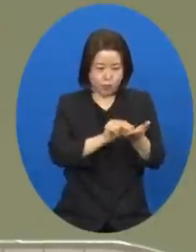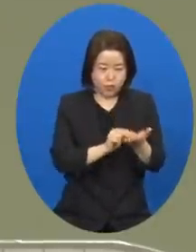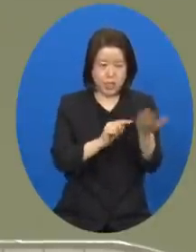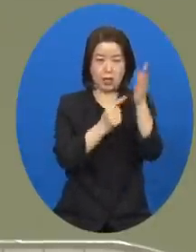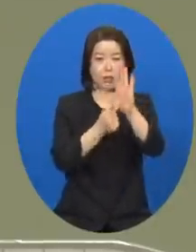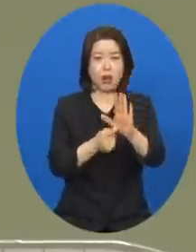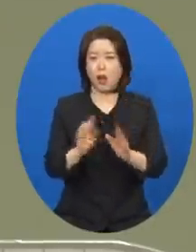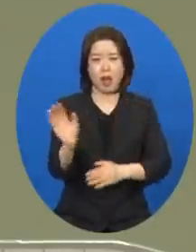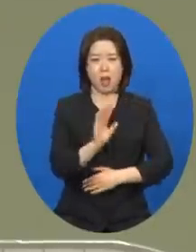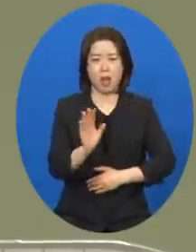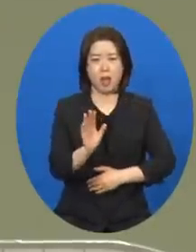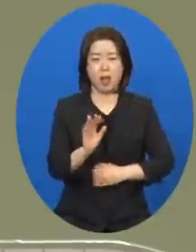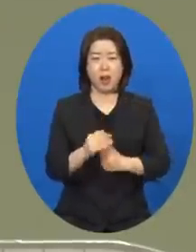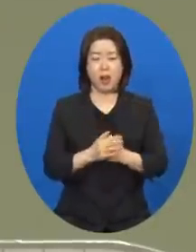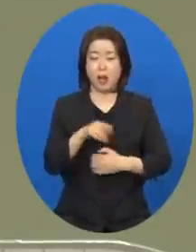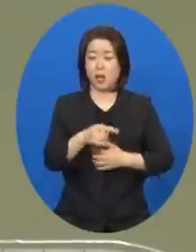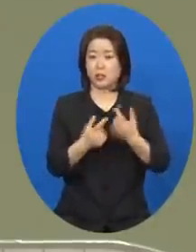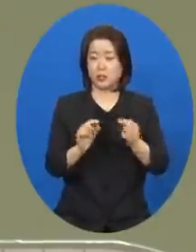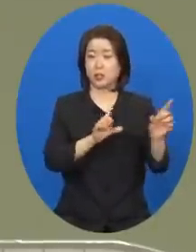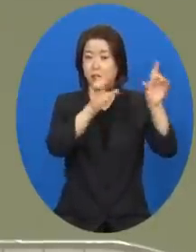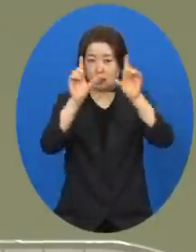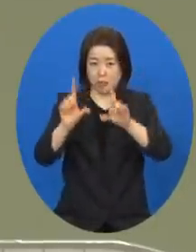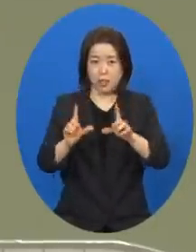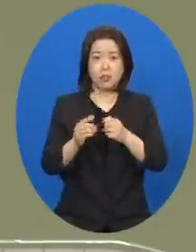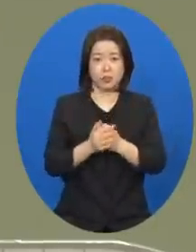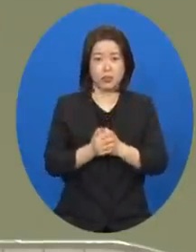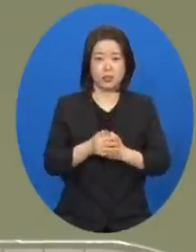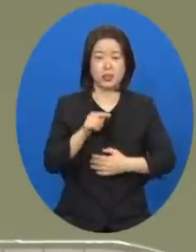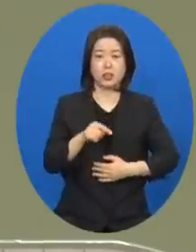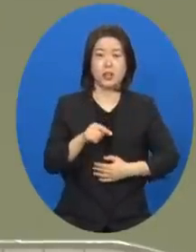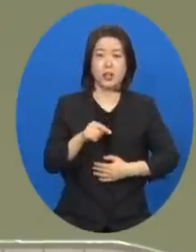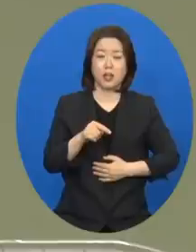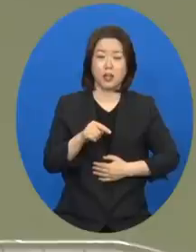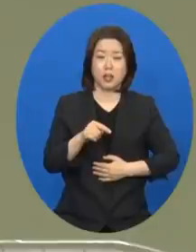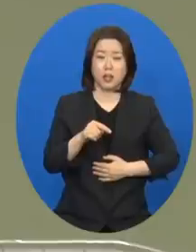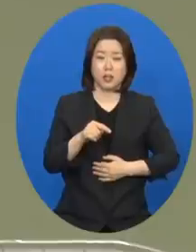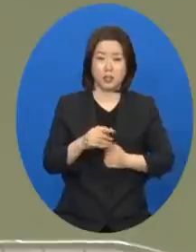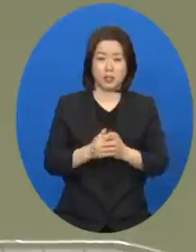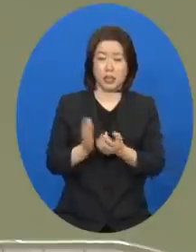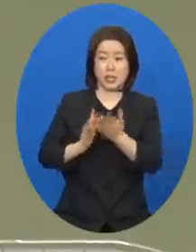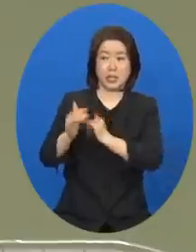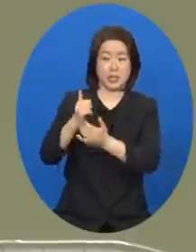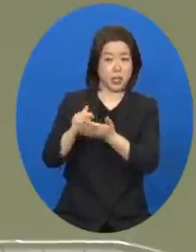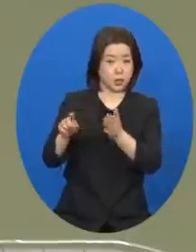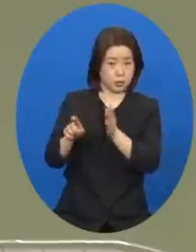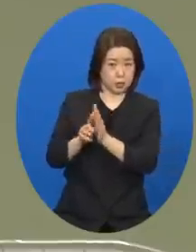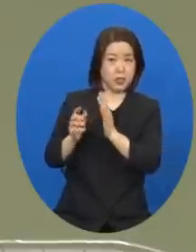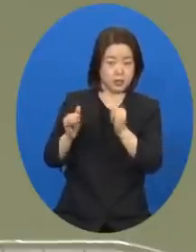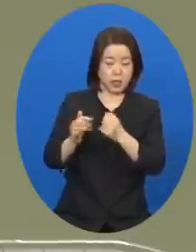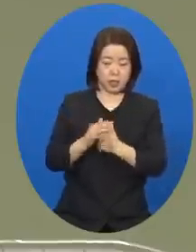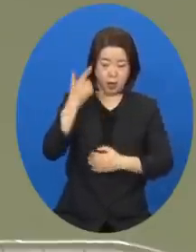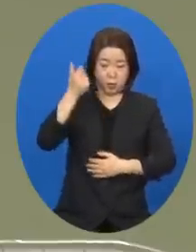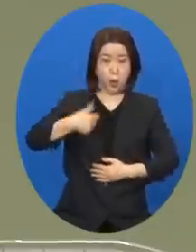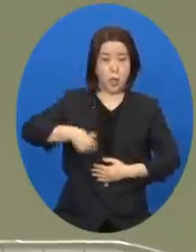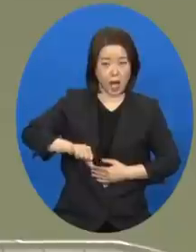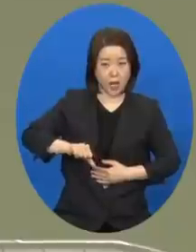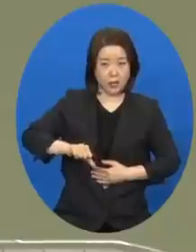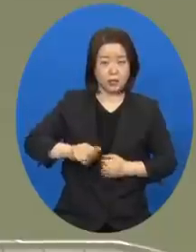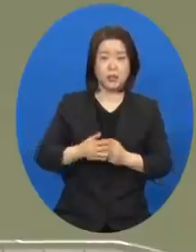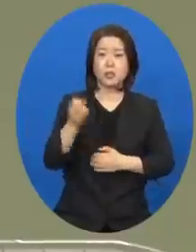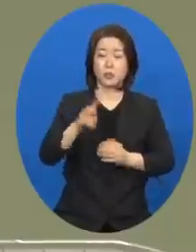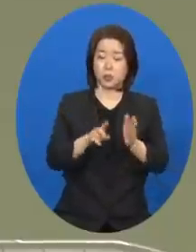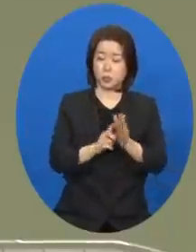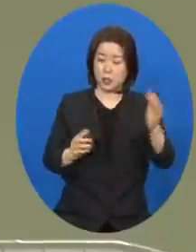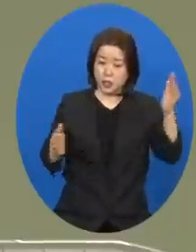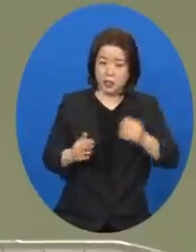않고 그렇게 사는 것이 그게 예수 믿는 사람, 목사의 아들, 그리고